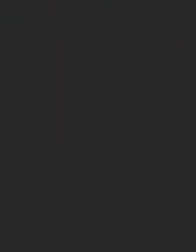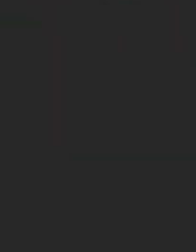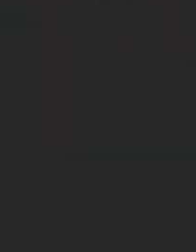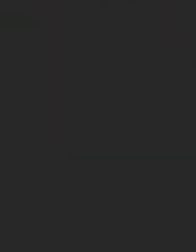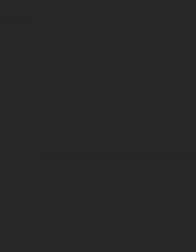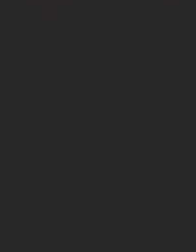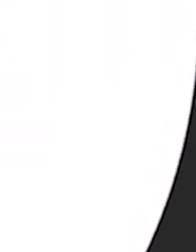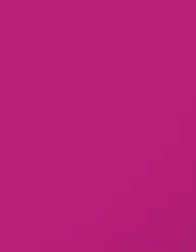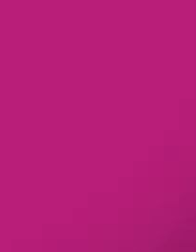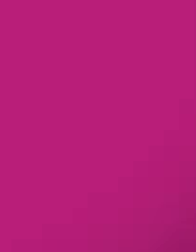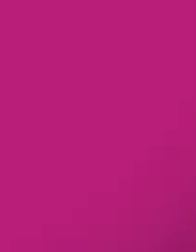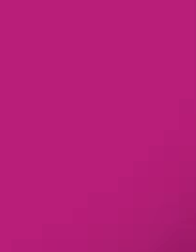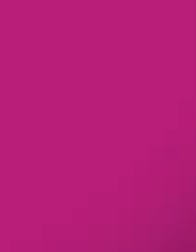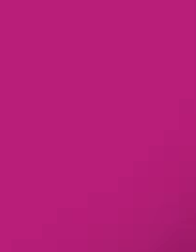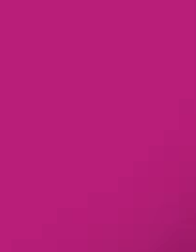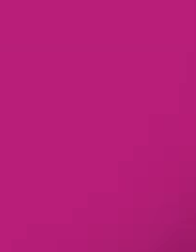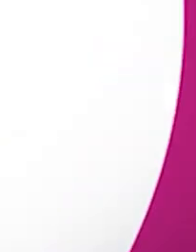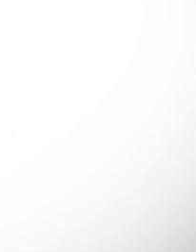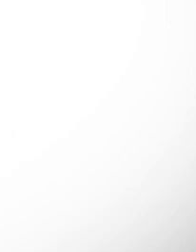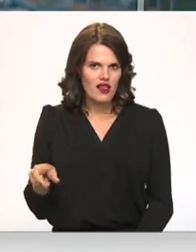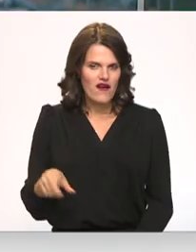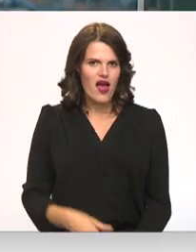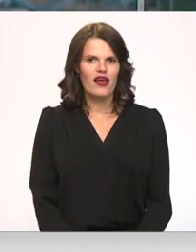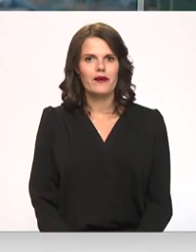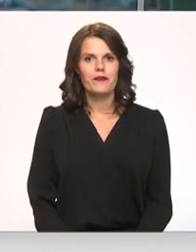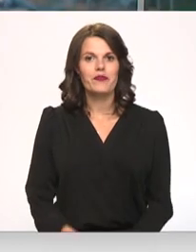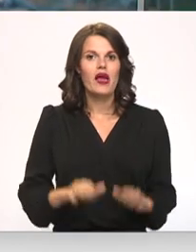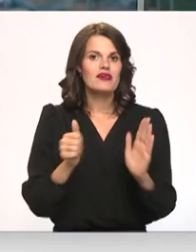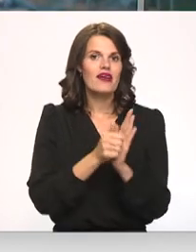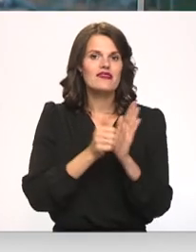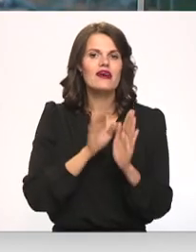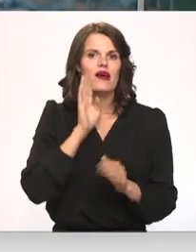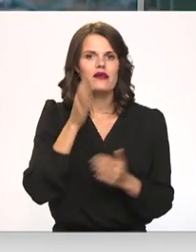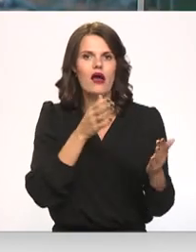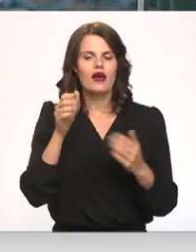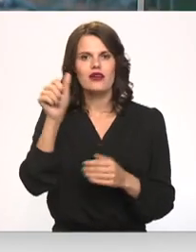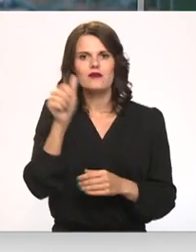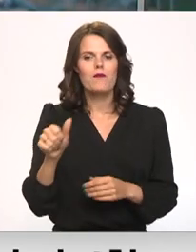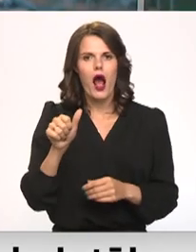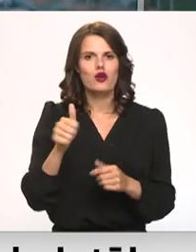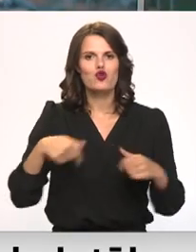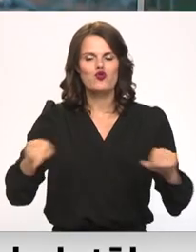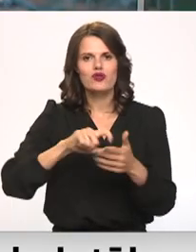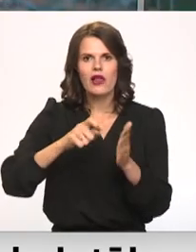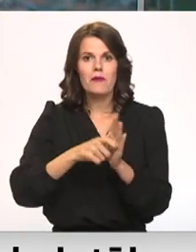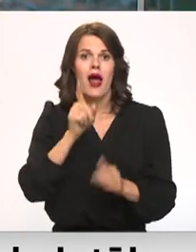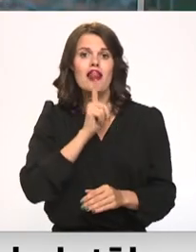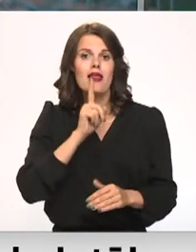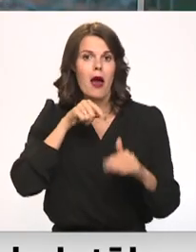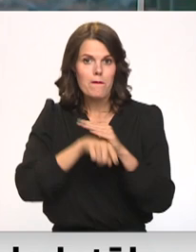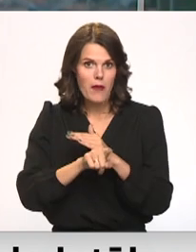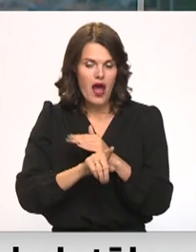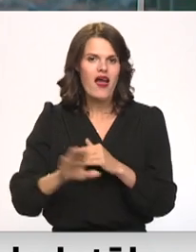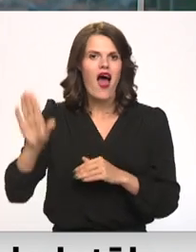Re, viss ēters ir te! Sestdienas rītā kādas mākslas studijas telpās Liepājā valsts